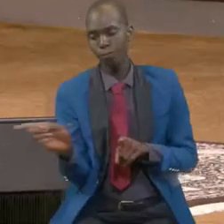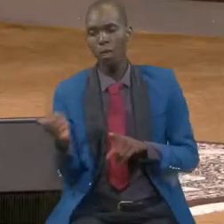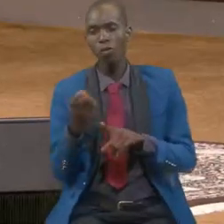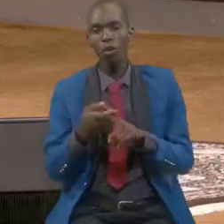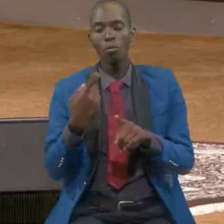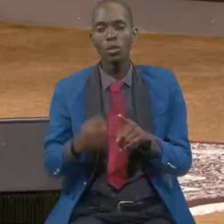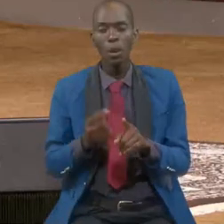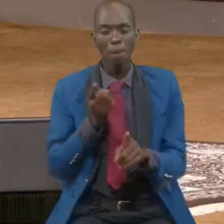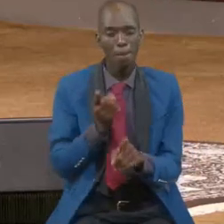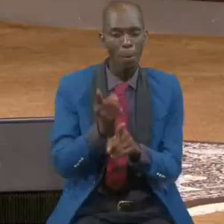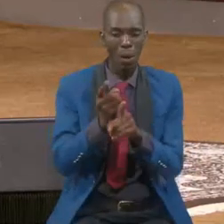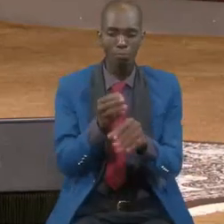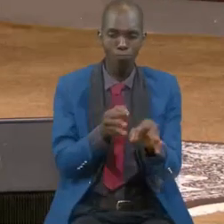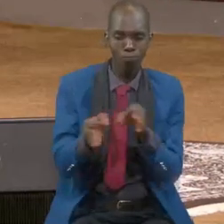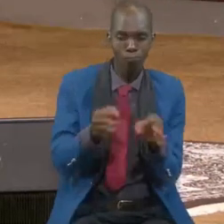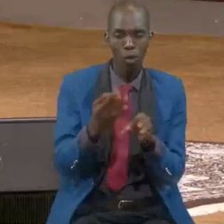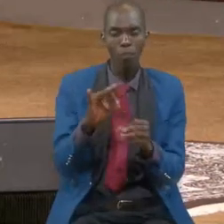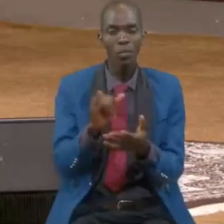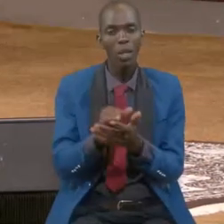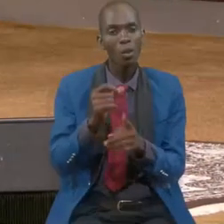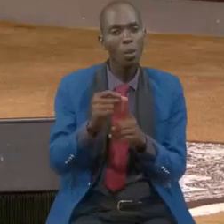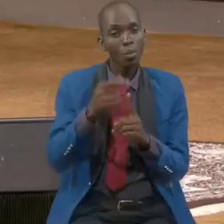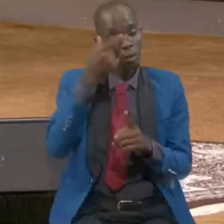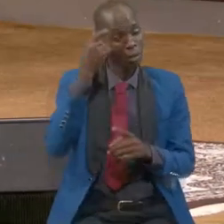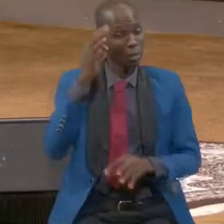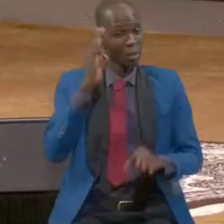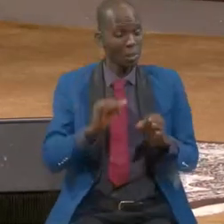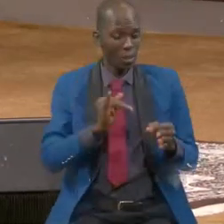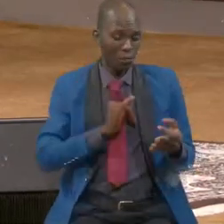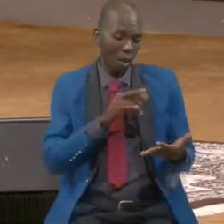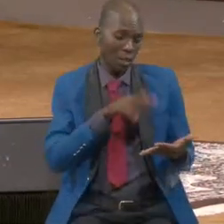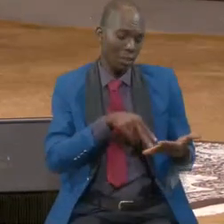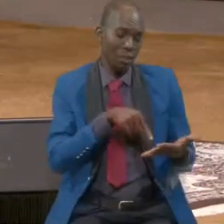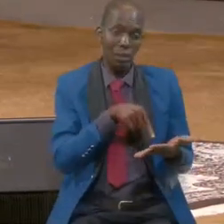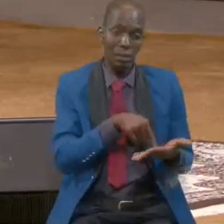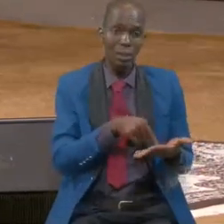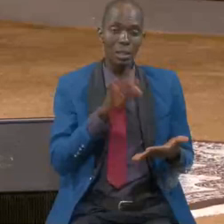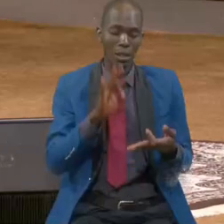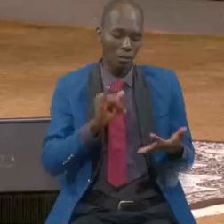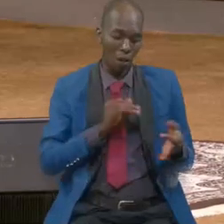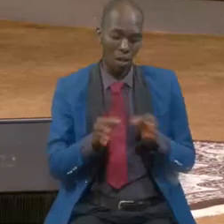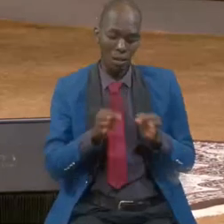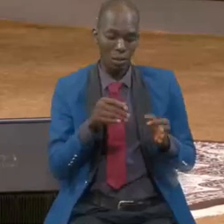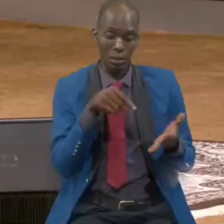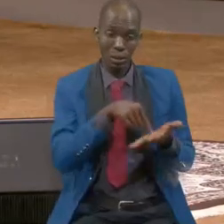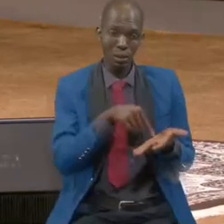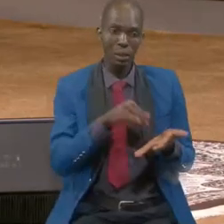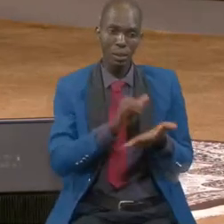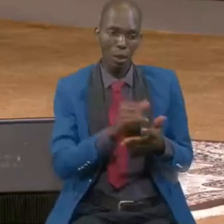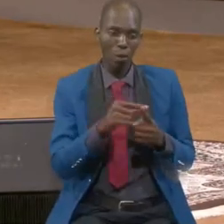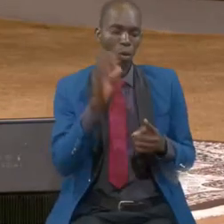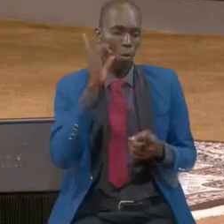appropriée, de l'application appropriée de la parole. Parce que si je lis cela, si je dis